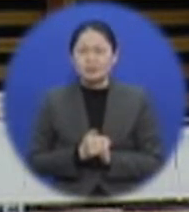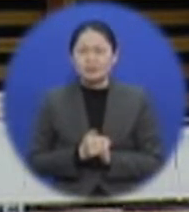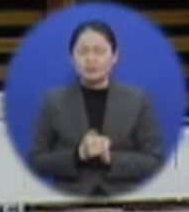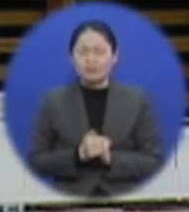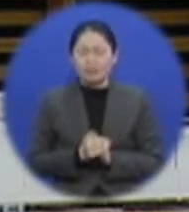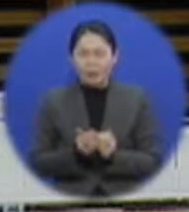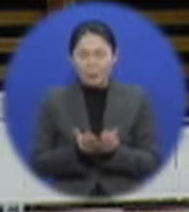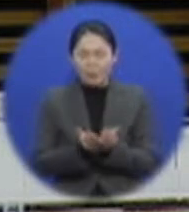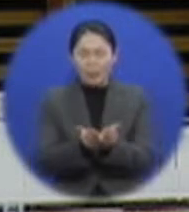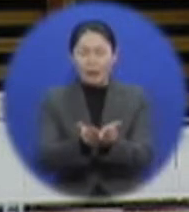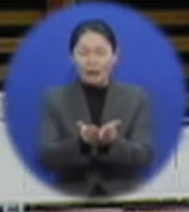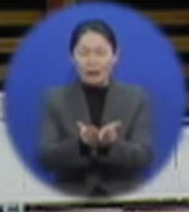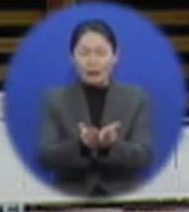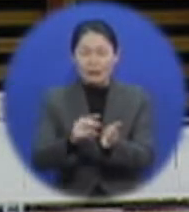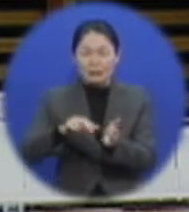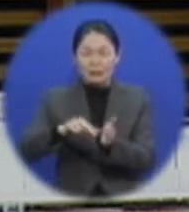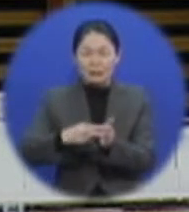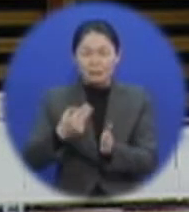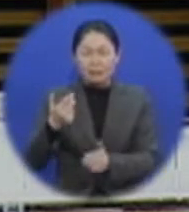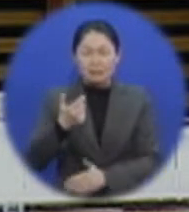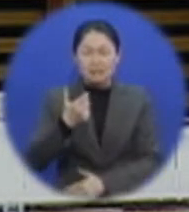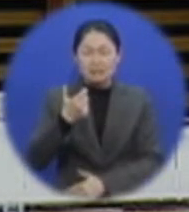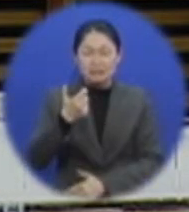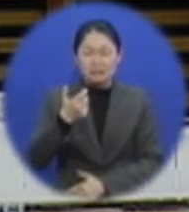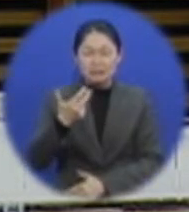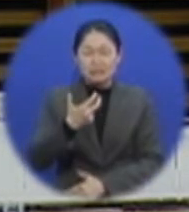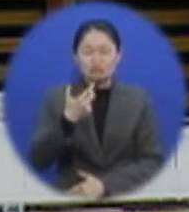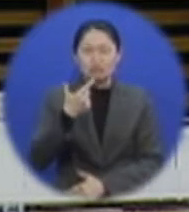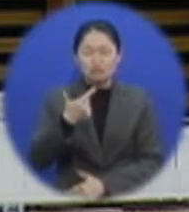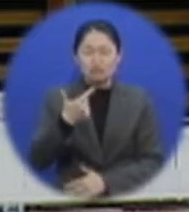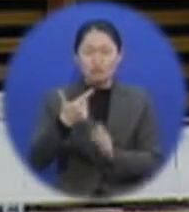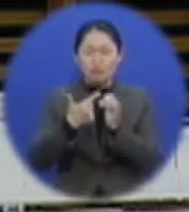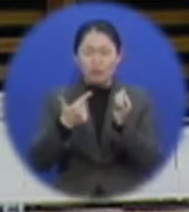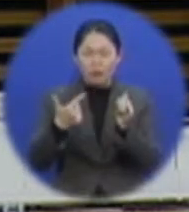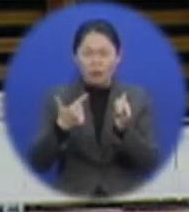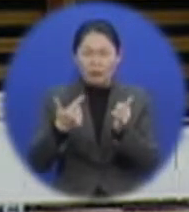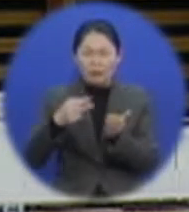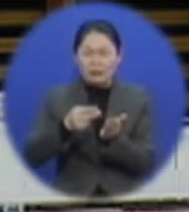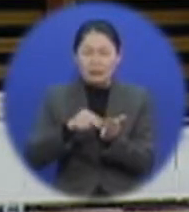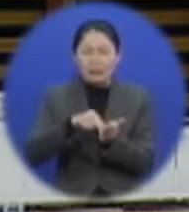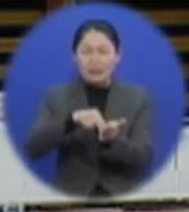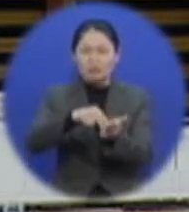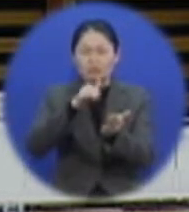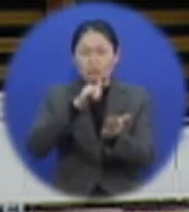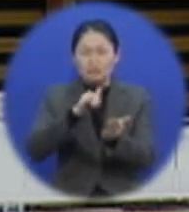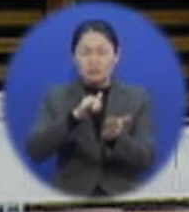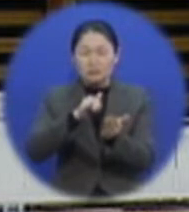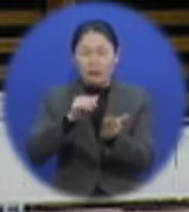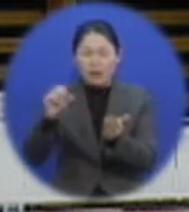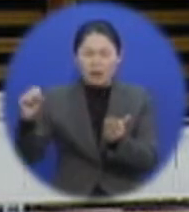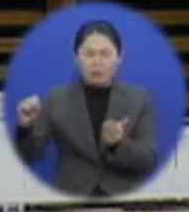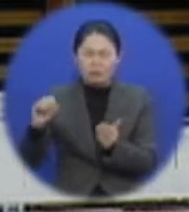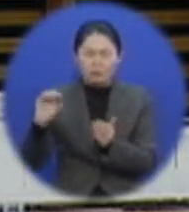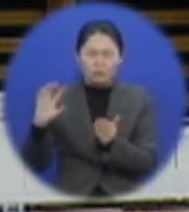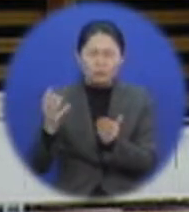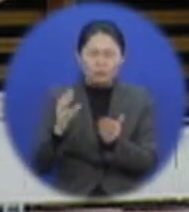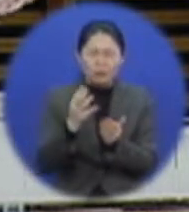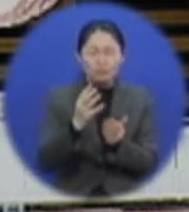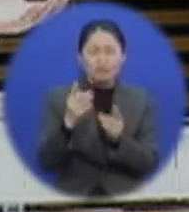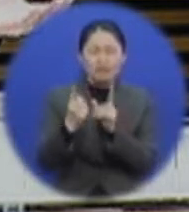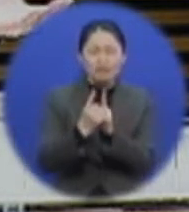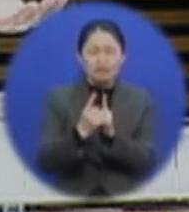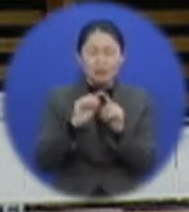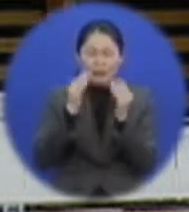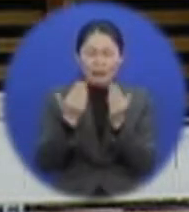이 배에는 270 6명이 타고 있었습니다 유라 글로 광풍을 만나서 다 죽게 생겼는데 하나님께서